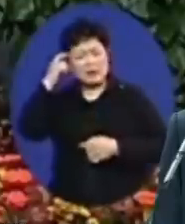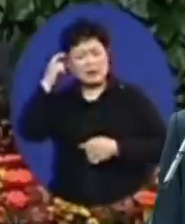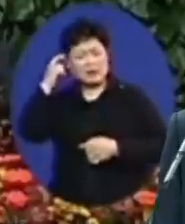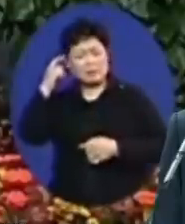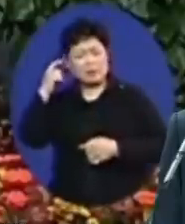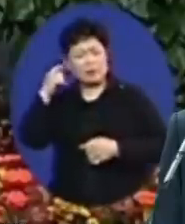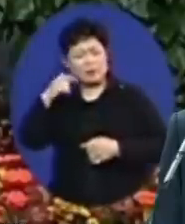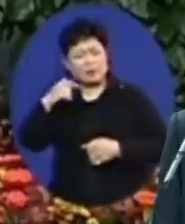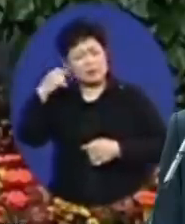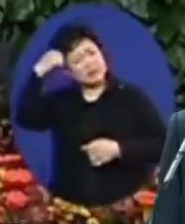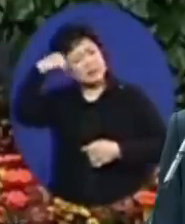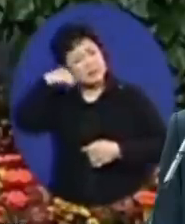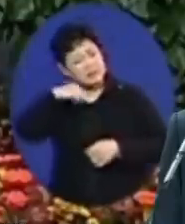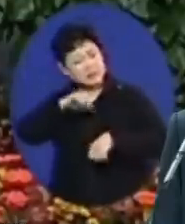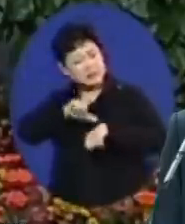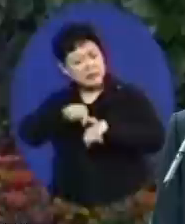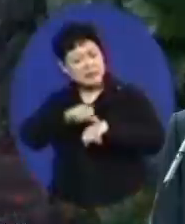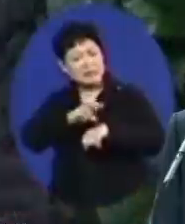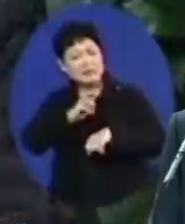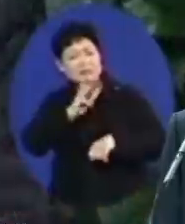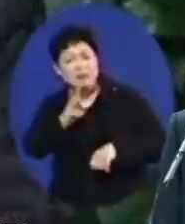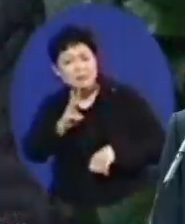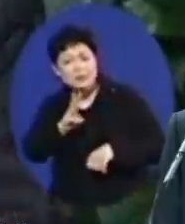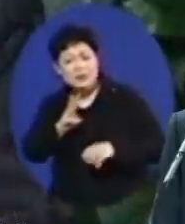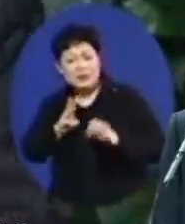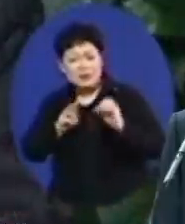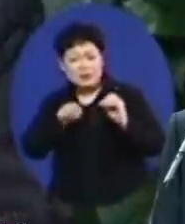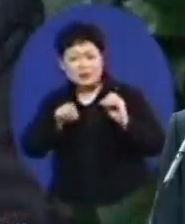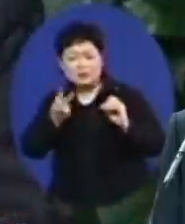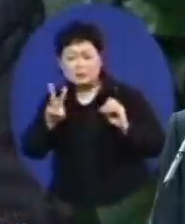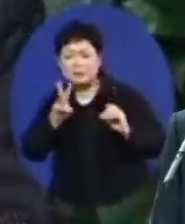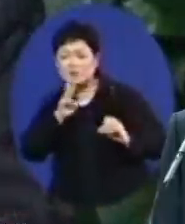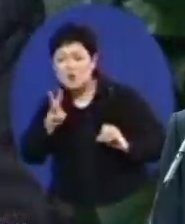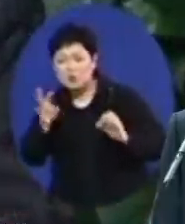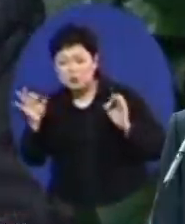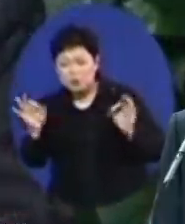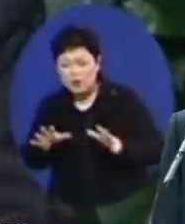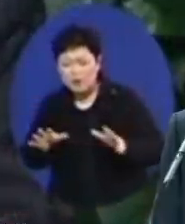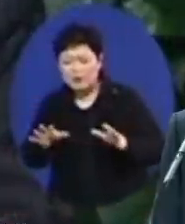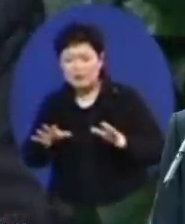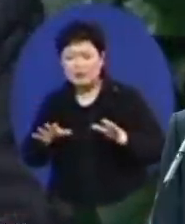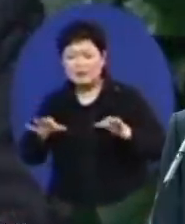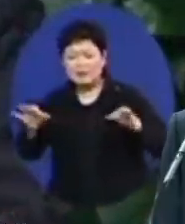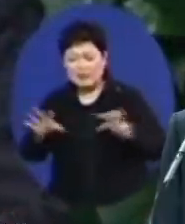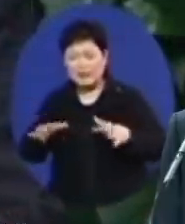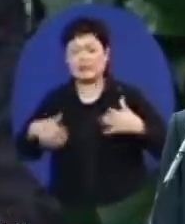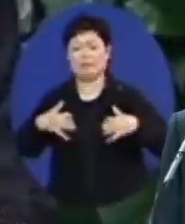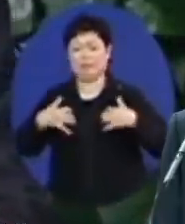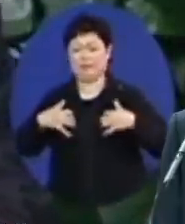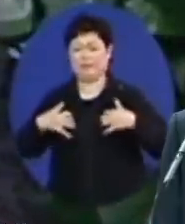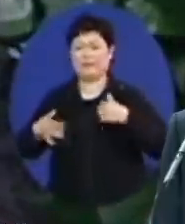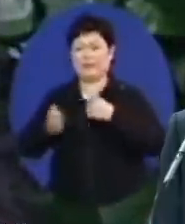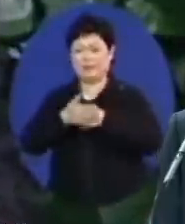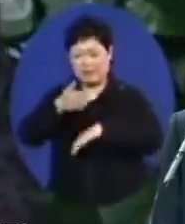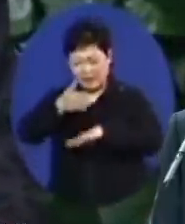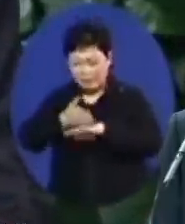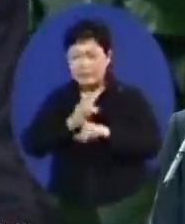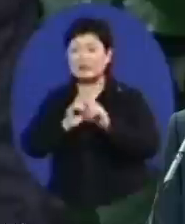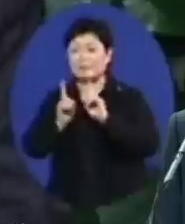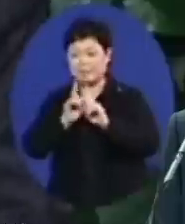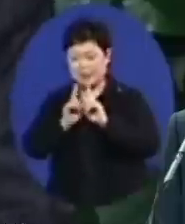0.3초라고 말합니다. 감사합니다 하면 마음이 0.3초 동안에 잠깐 기뻐진다는 것입니다. 그래서 그는 감사합니다는